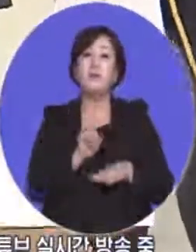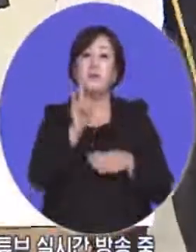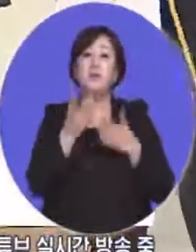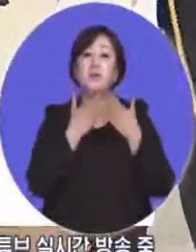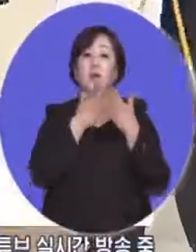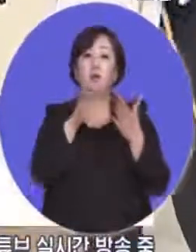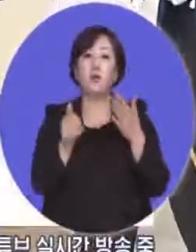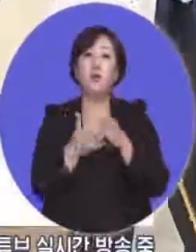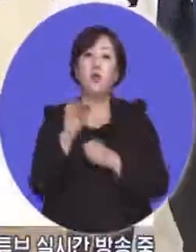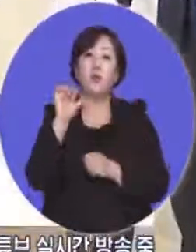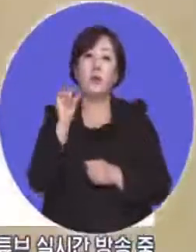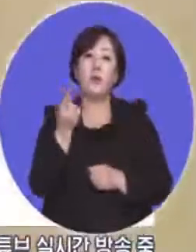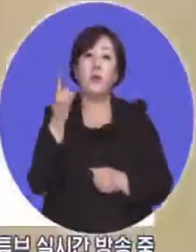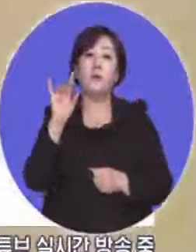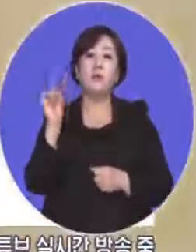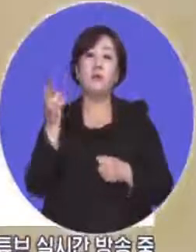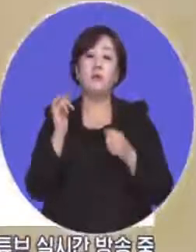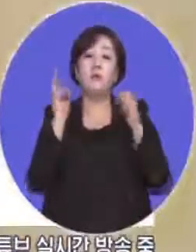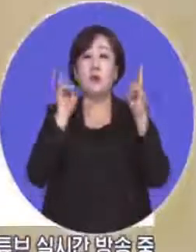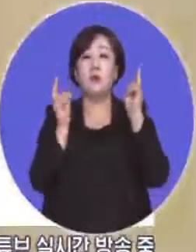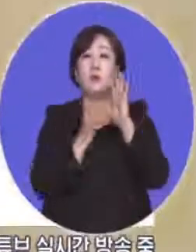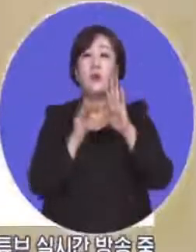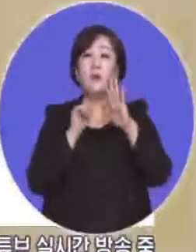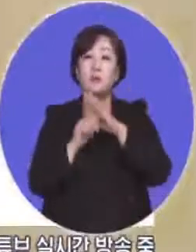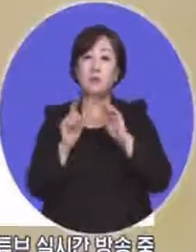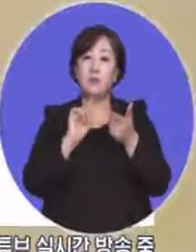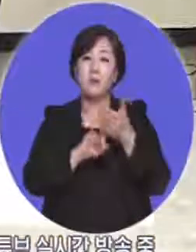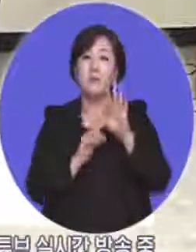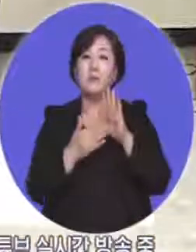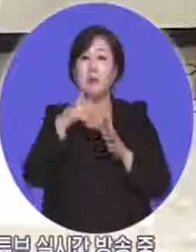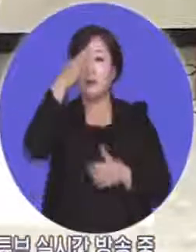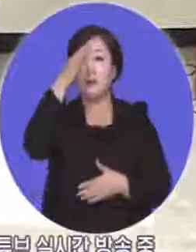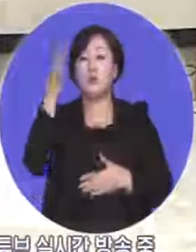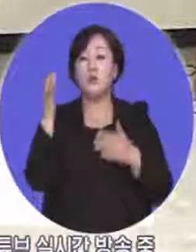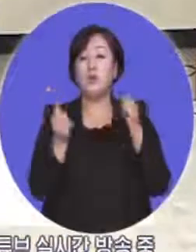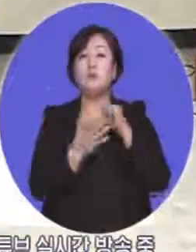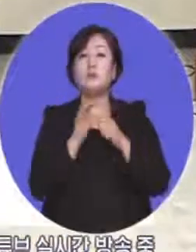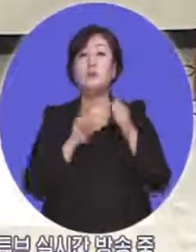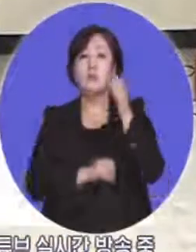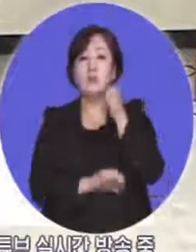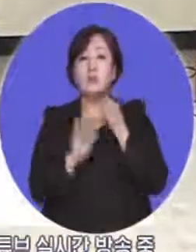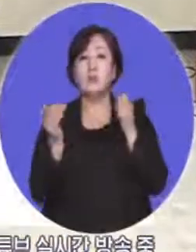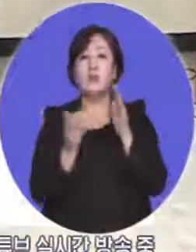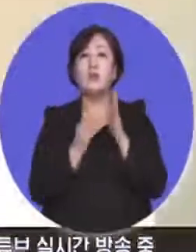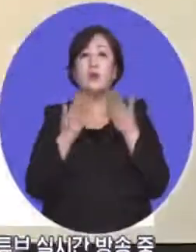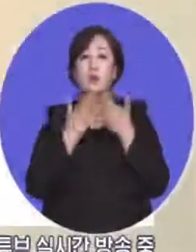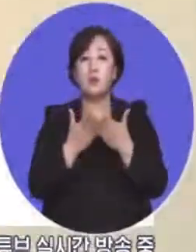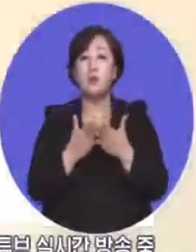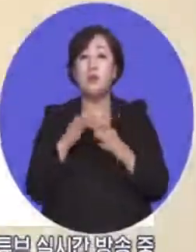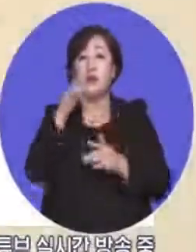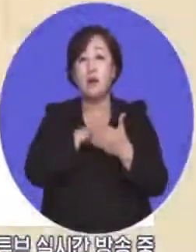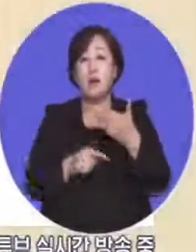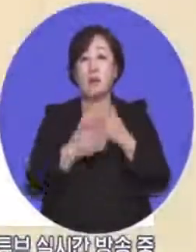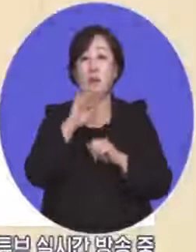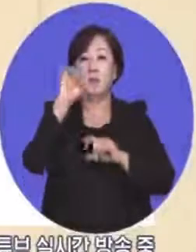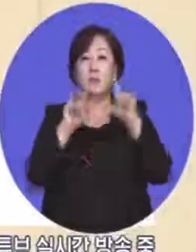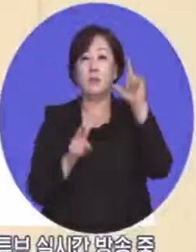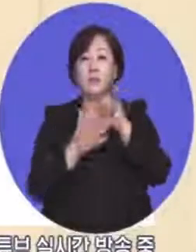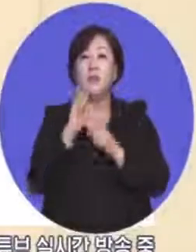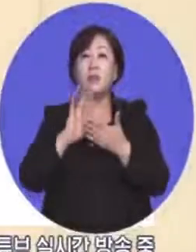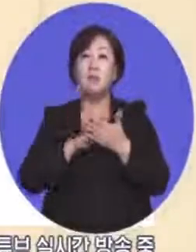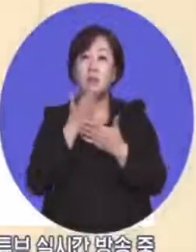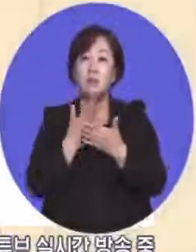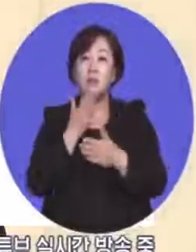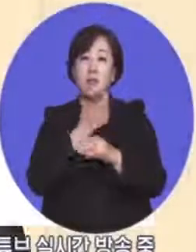해인 기업에서 열렸습니다. 조 대표는 뛰어난 기술력을 바탕으로 선박 실내 인테리어 관련 국제 표준화